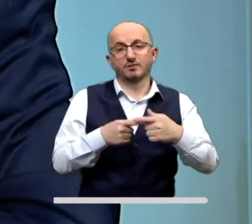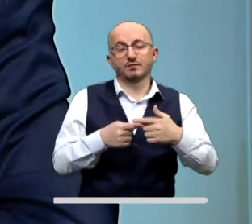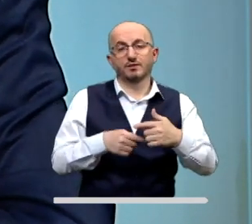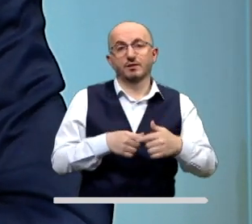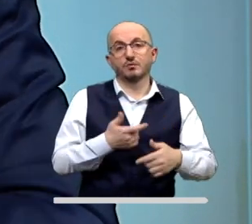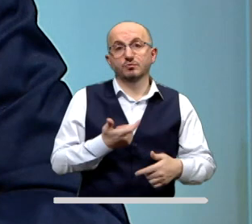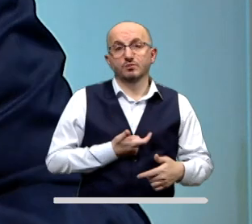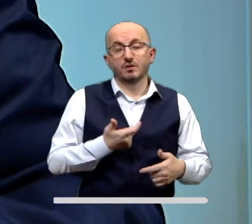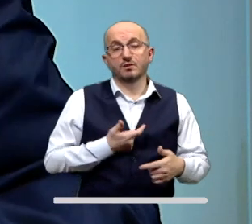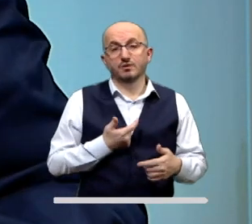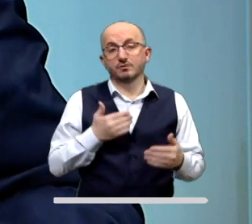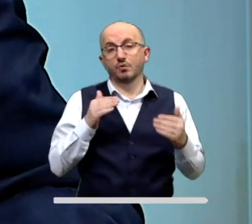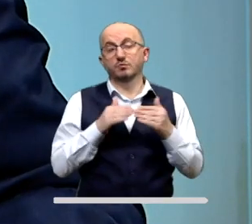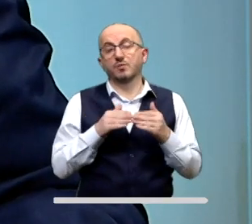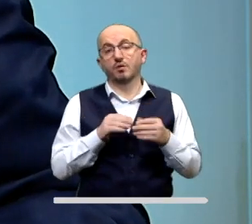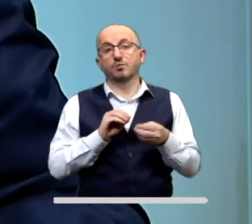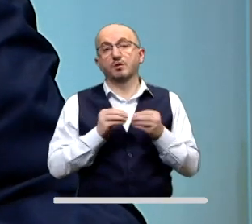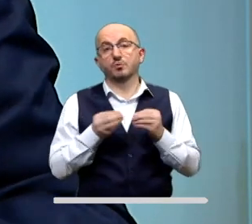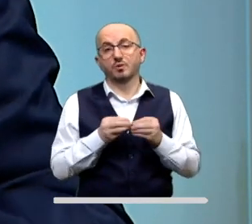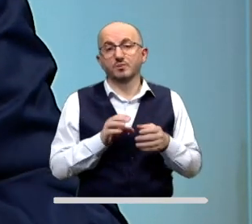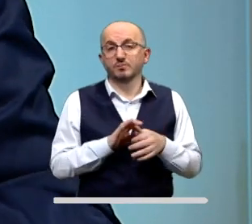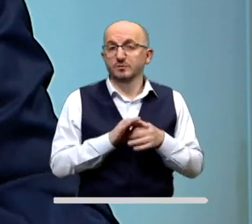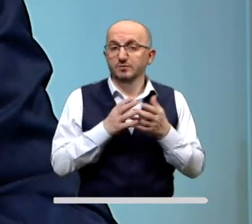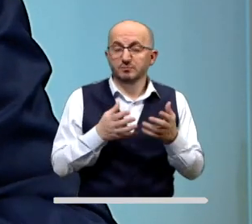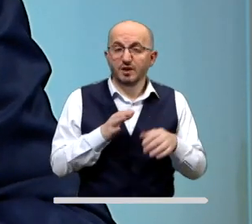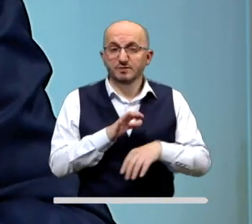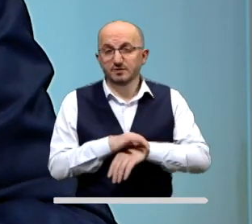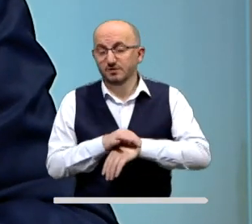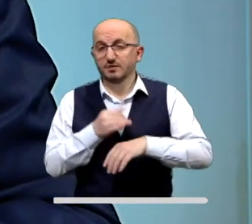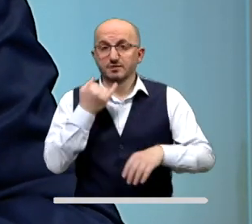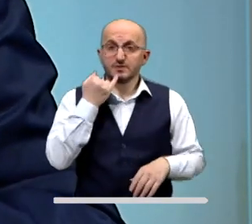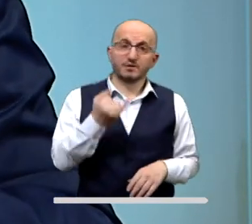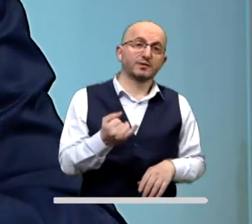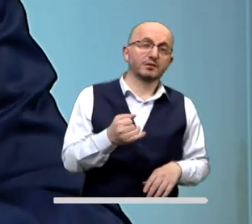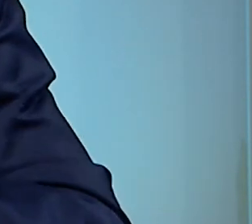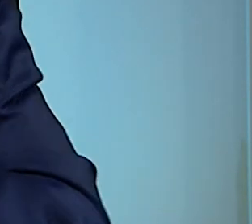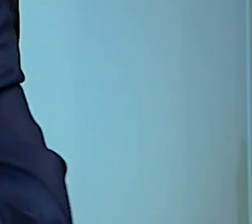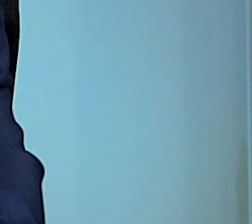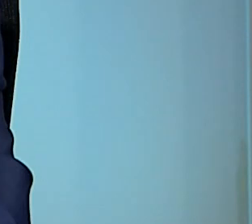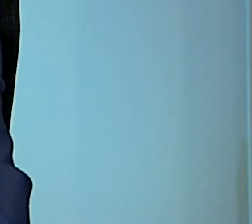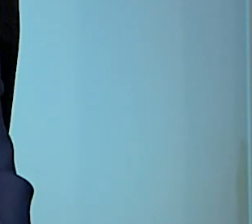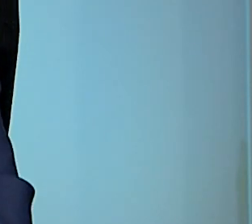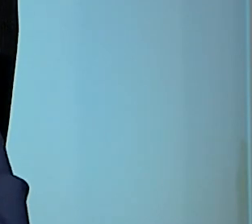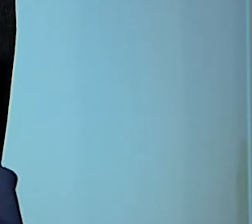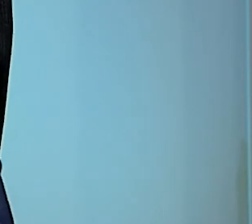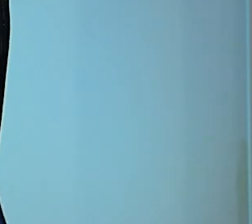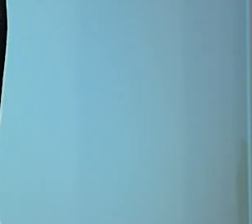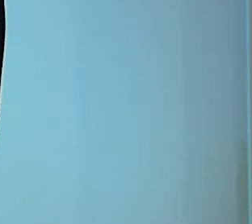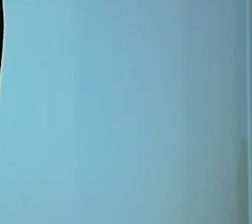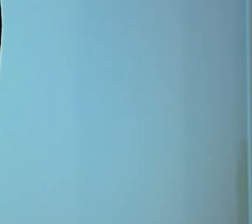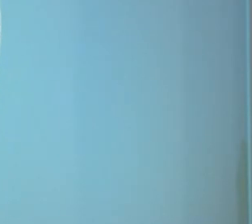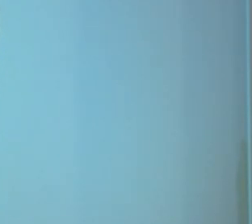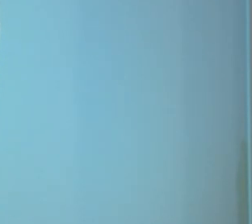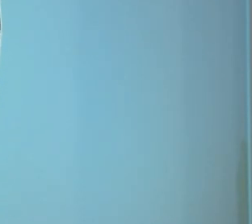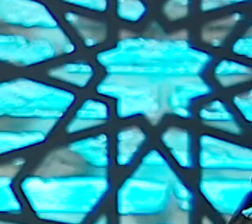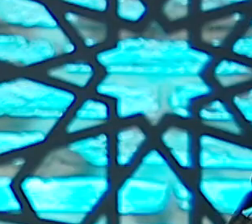hukukuna riayet etmek onların derdiyle dertlenmek hastalıklarında ziyaret etmek ilişkiyi geliştirmek maddi imkanları